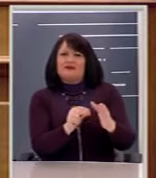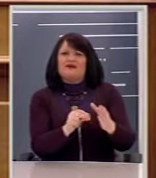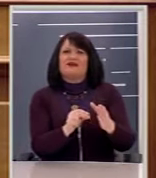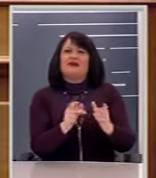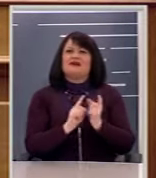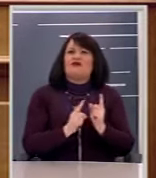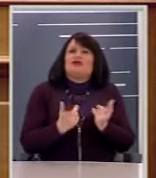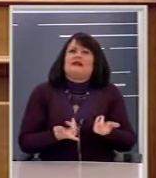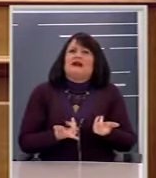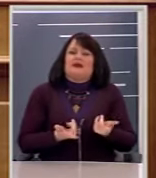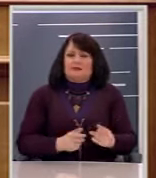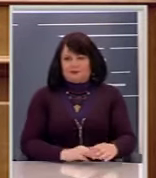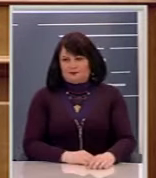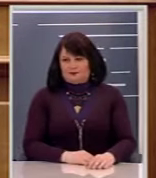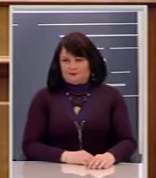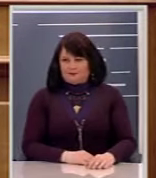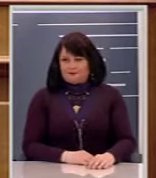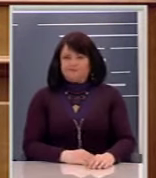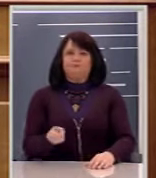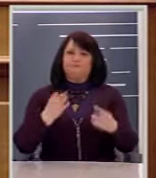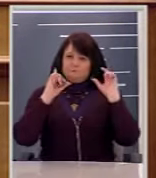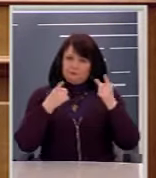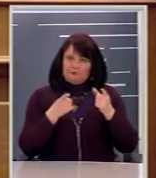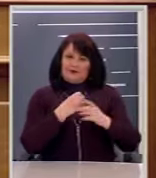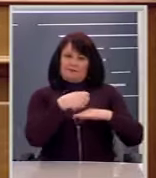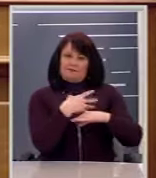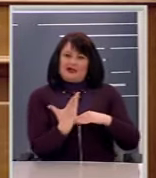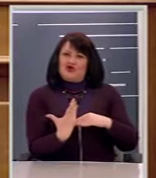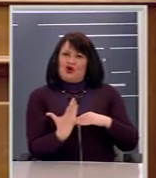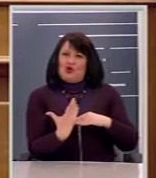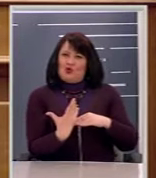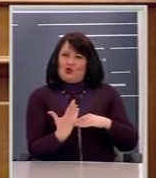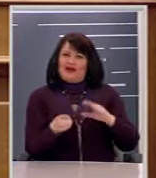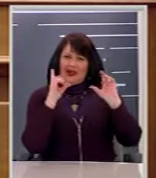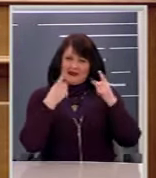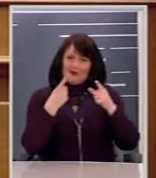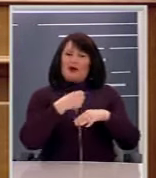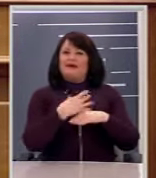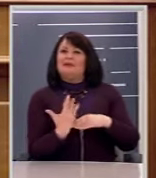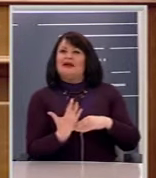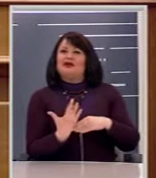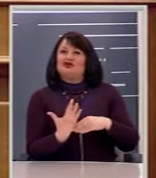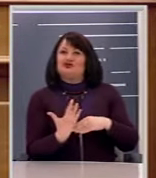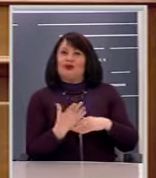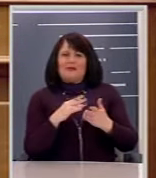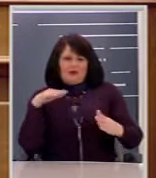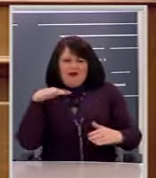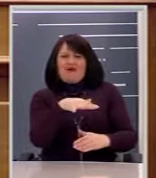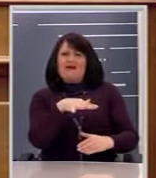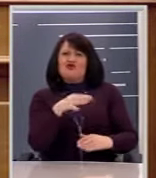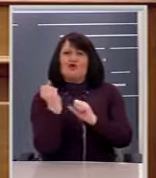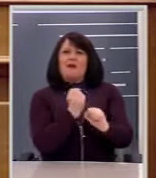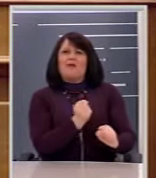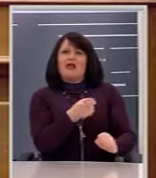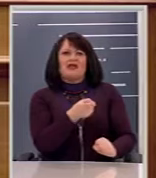Η συμμαχία Νέας Δημοκρατίας ΠΑΣΟΚ, Νέας Δημοκρατίας που επέλεξε αντί να επιτεθεί στον Γιώργο Παπανδρέου και να